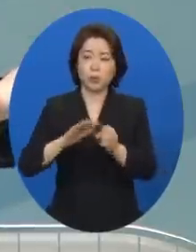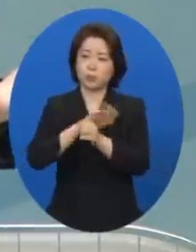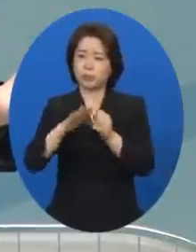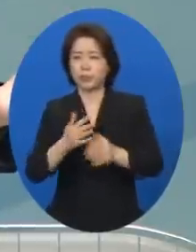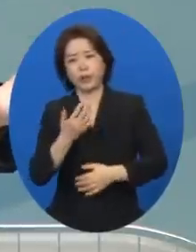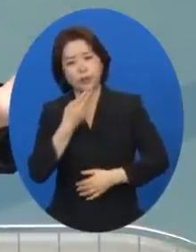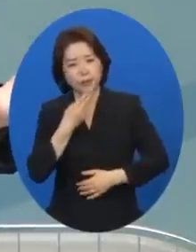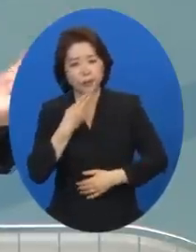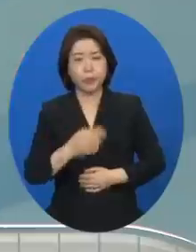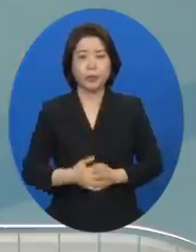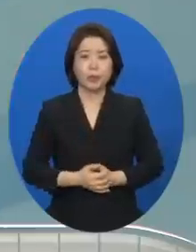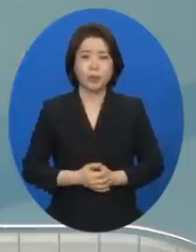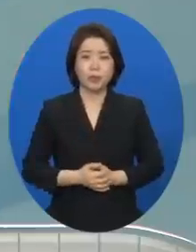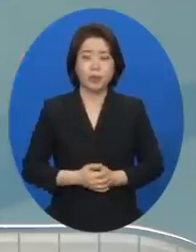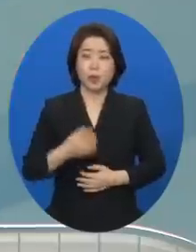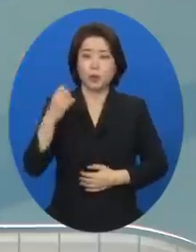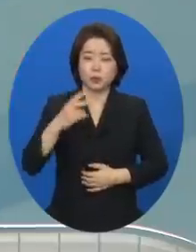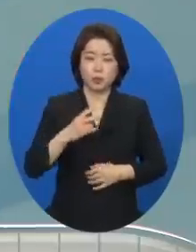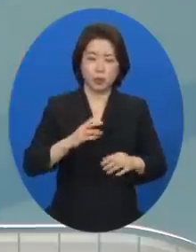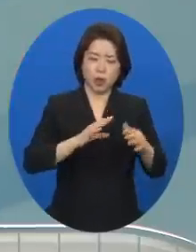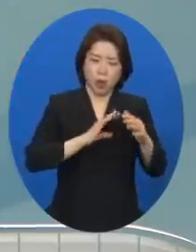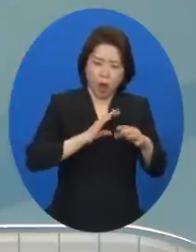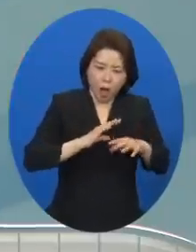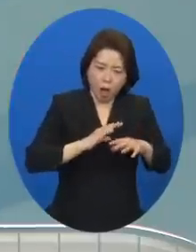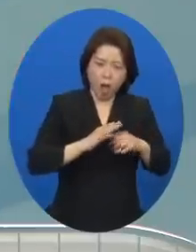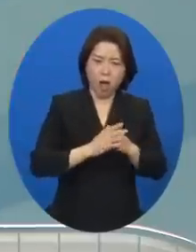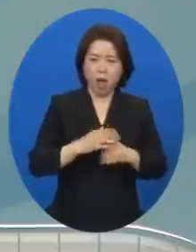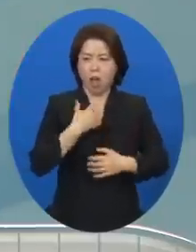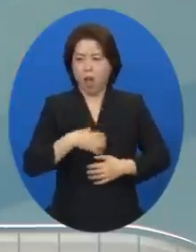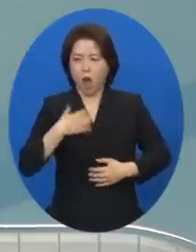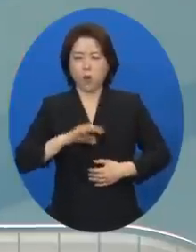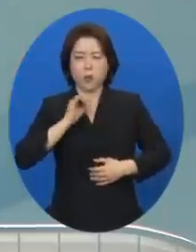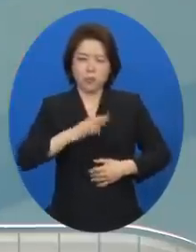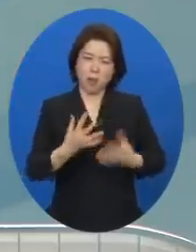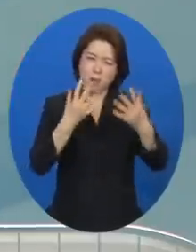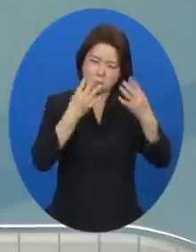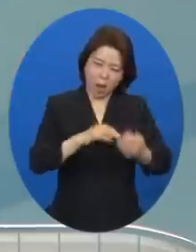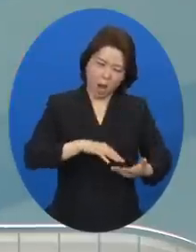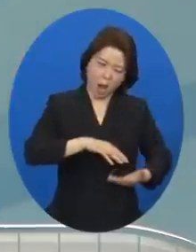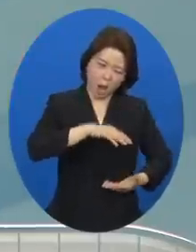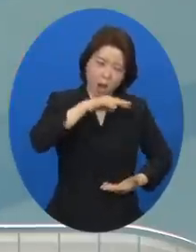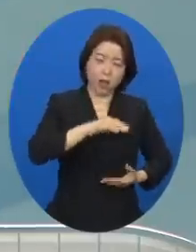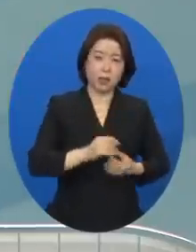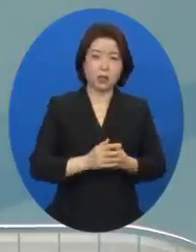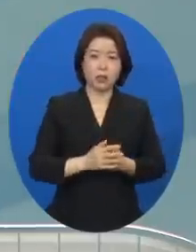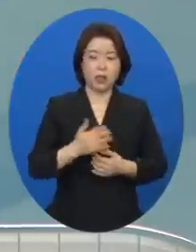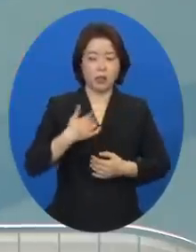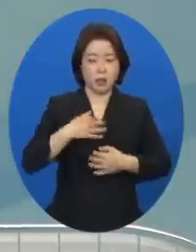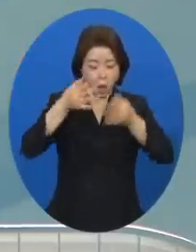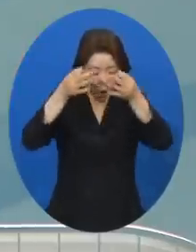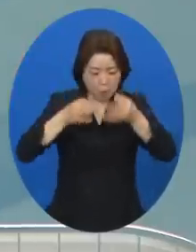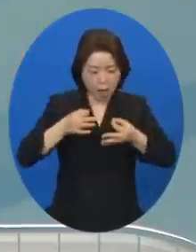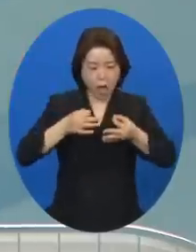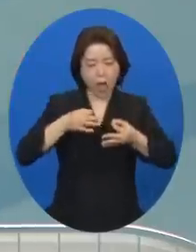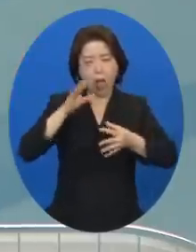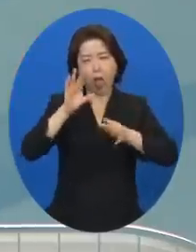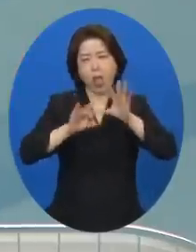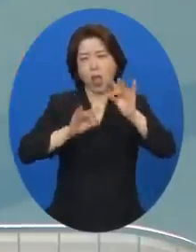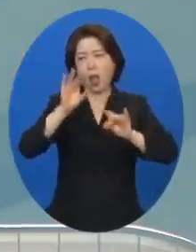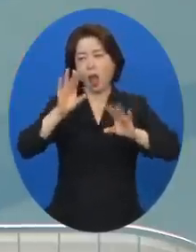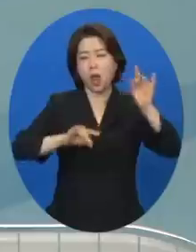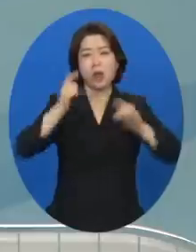안되고 그리고 두려움과 염려 마 많고 스스로가 매말라 있다고 느껴지는 거죠